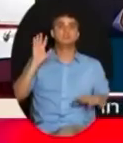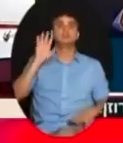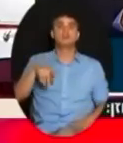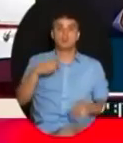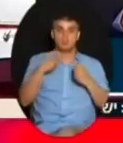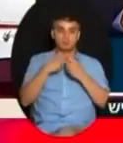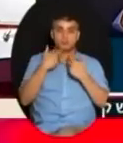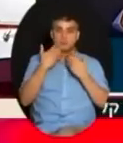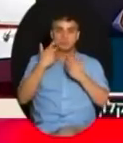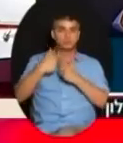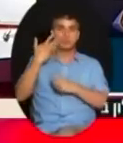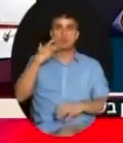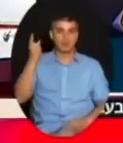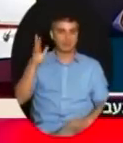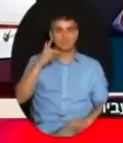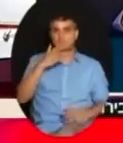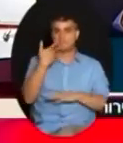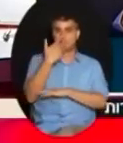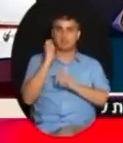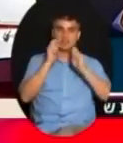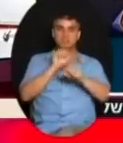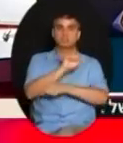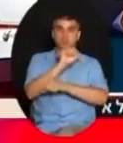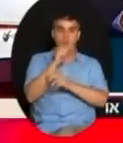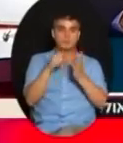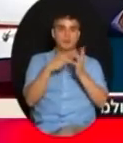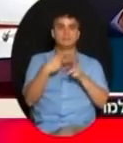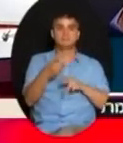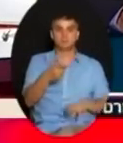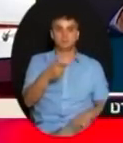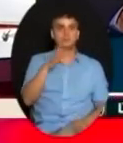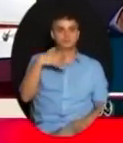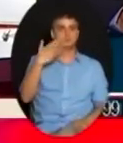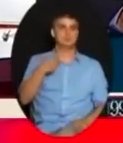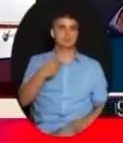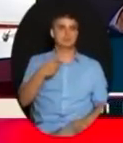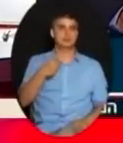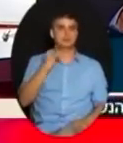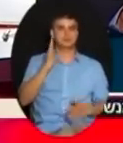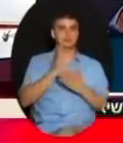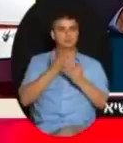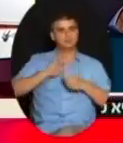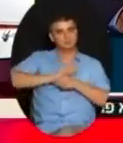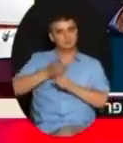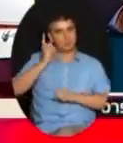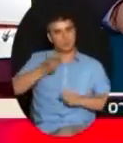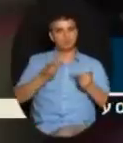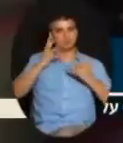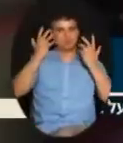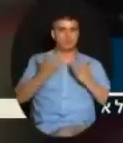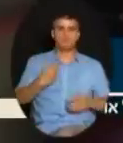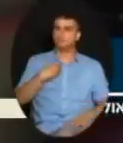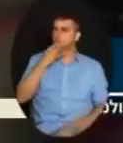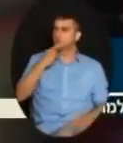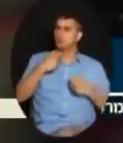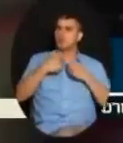שאפילו לגבי פרשת הולילנד, אם המדינה תגיש ערעור בגלל הזיכוי, תהיה איזושהי החמרה. כן, אני רוצה לשאול אותך,